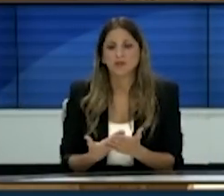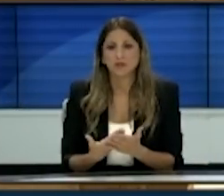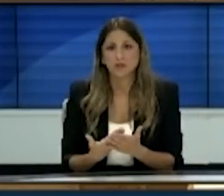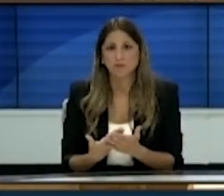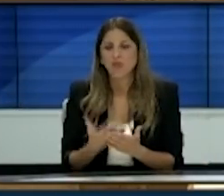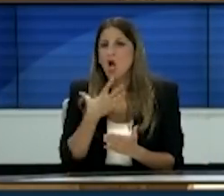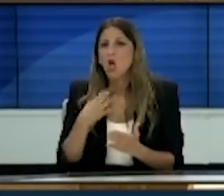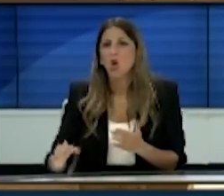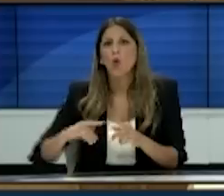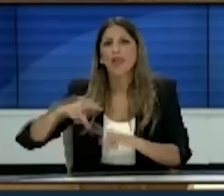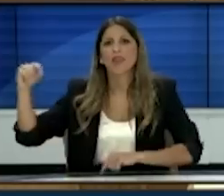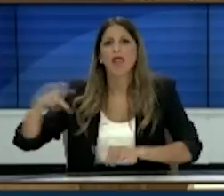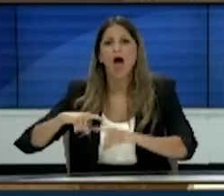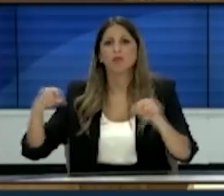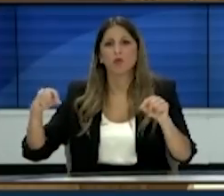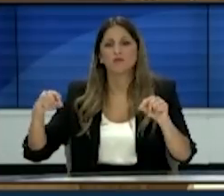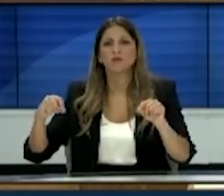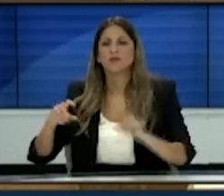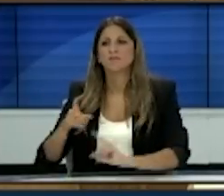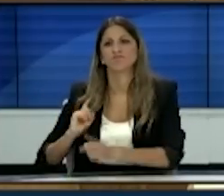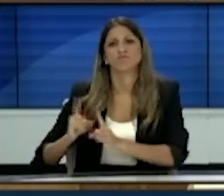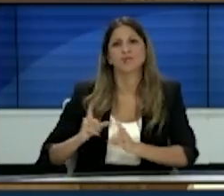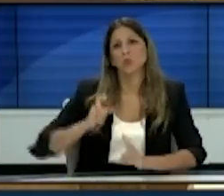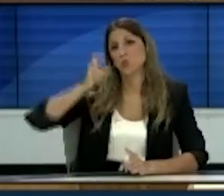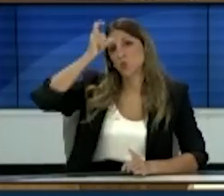το ΝΑΤΟ με την Τουρκία. Γίνεται πιο